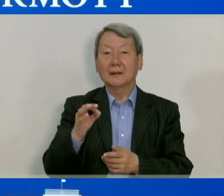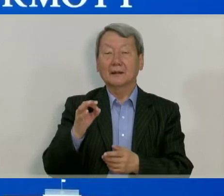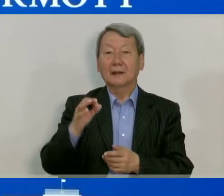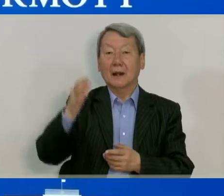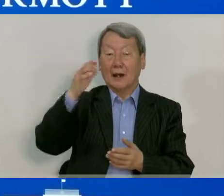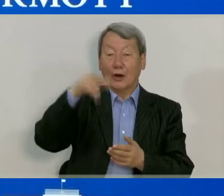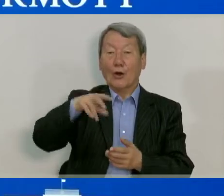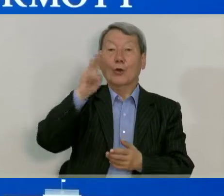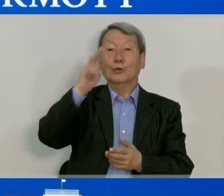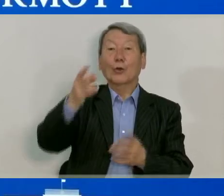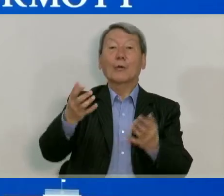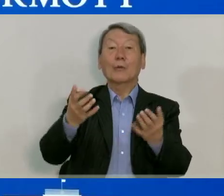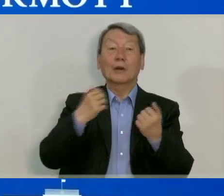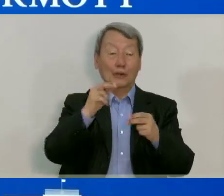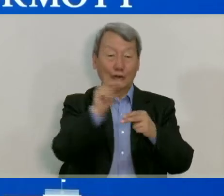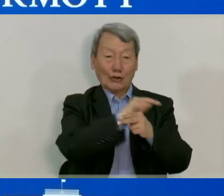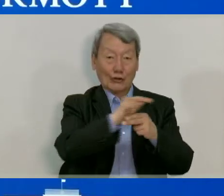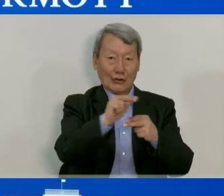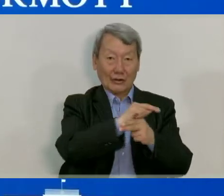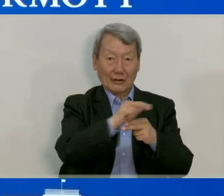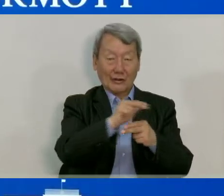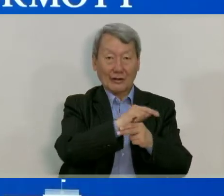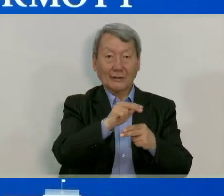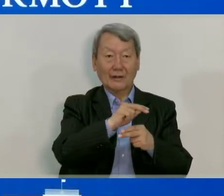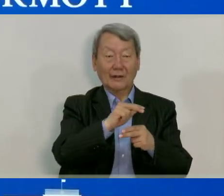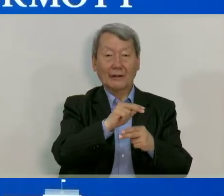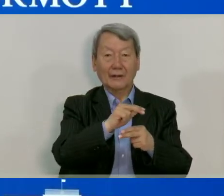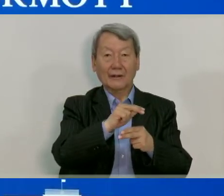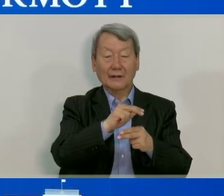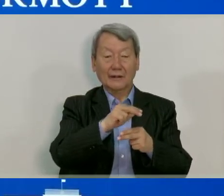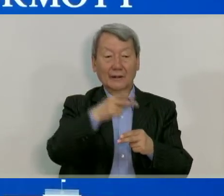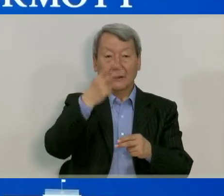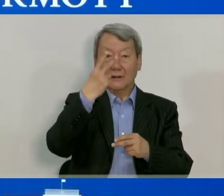Значит, из тех, кто получает лечение,